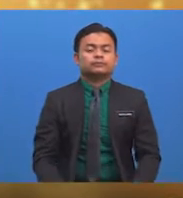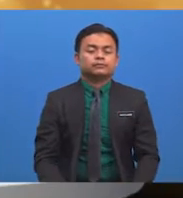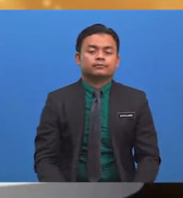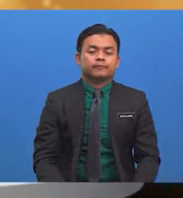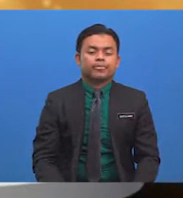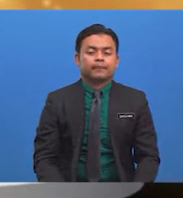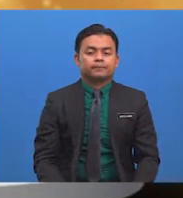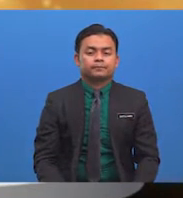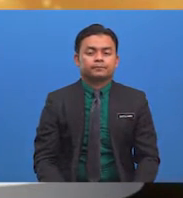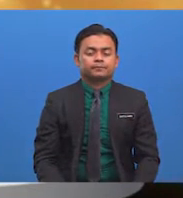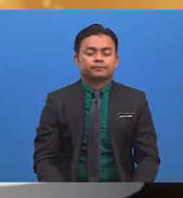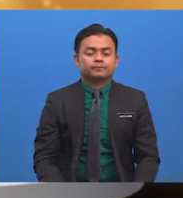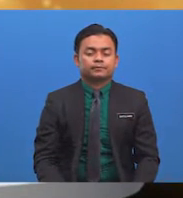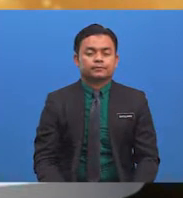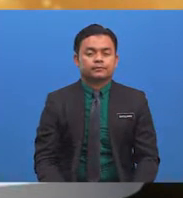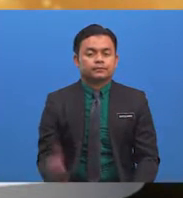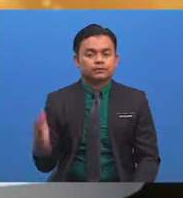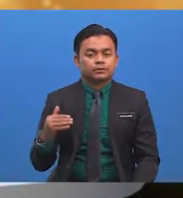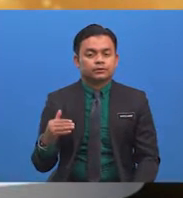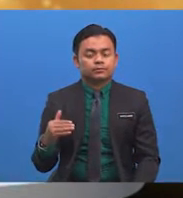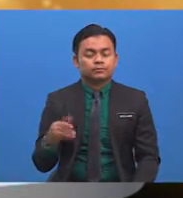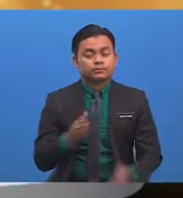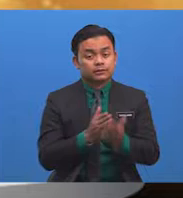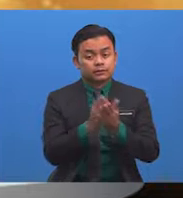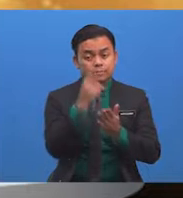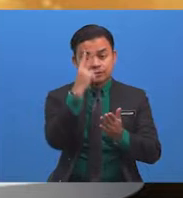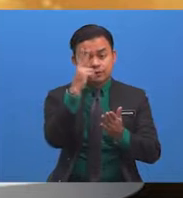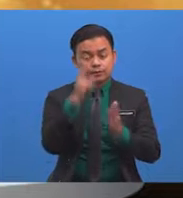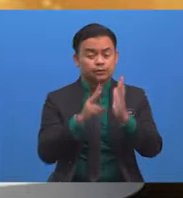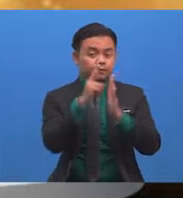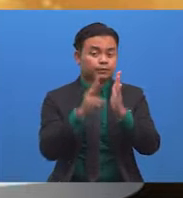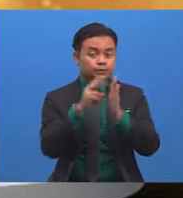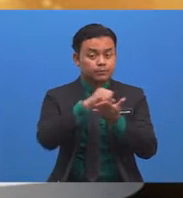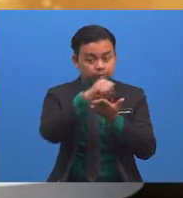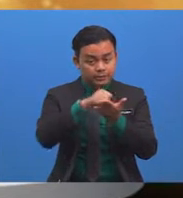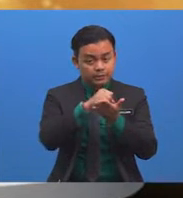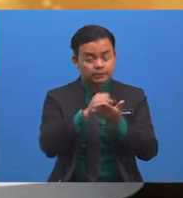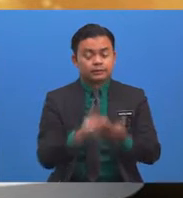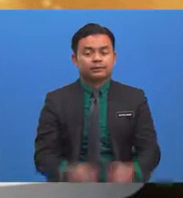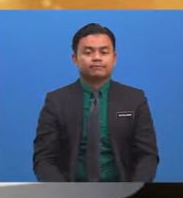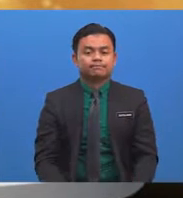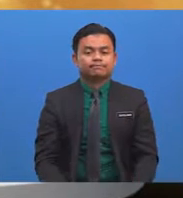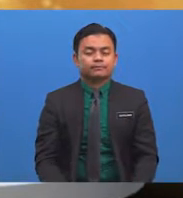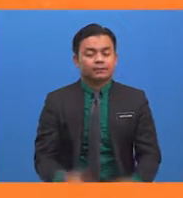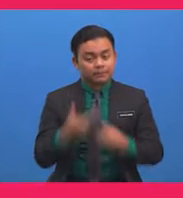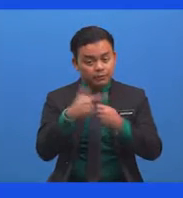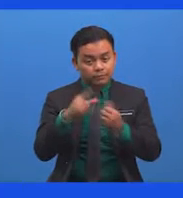Okey, jom kita teruslah tengok video penyiasatan ini. Lepas tu kita bincang